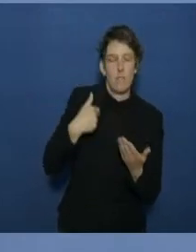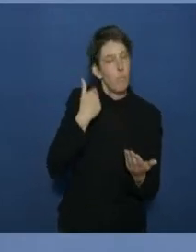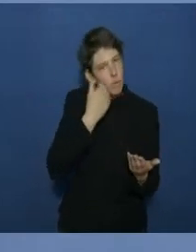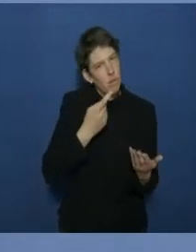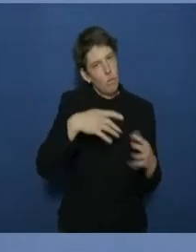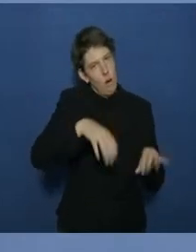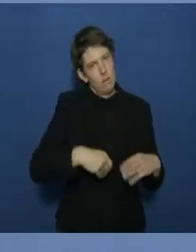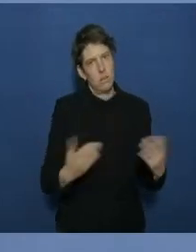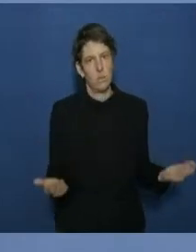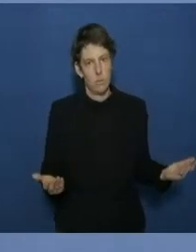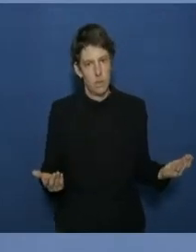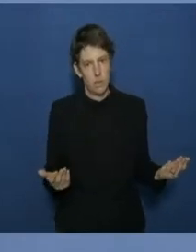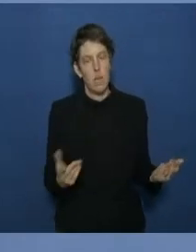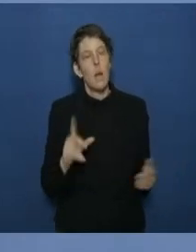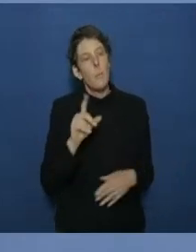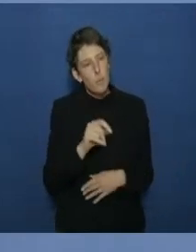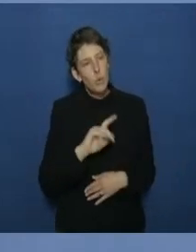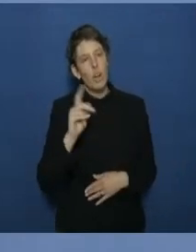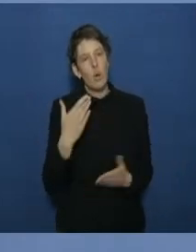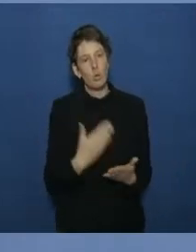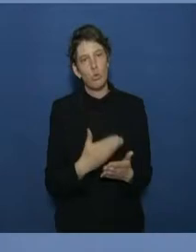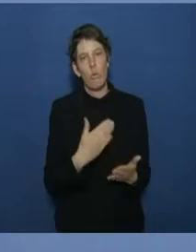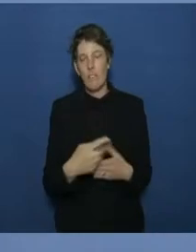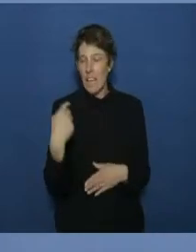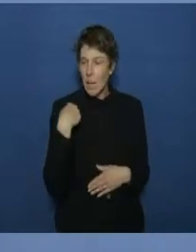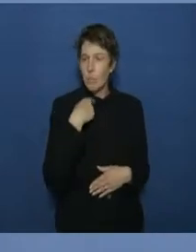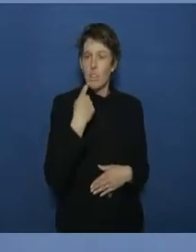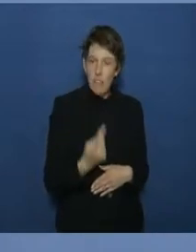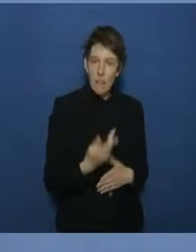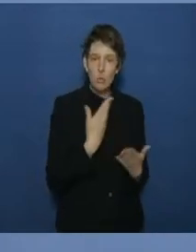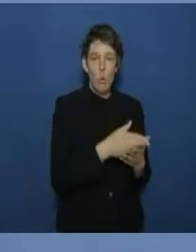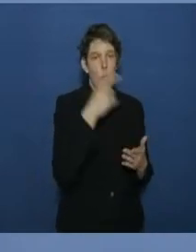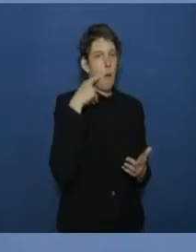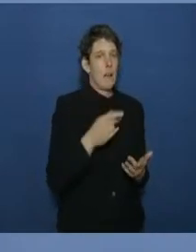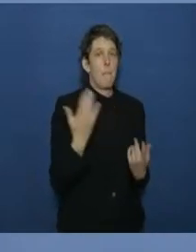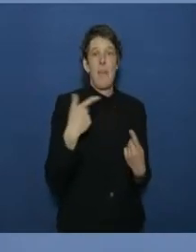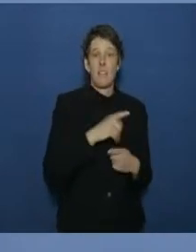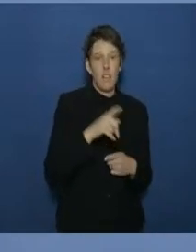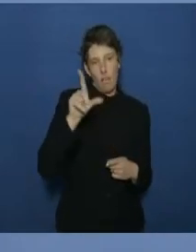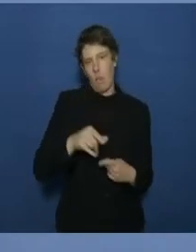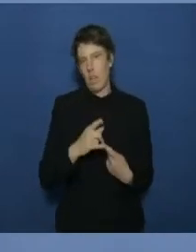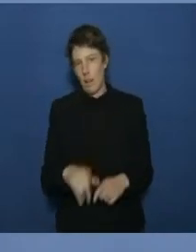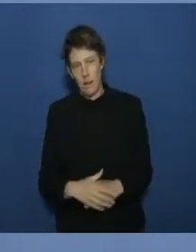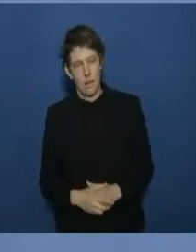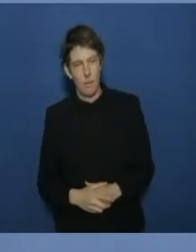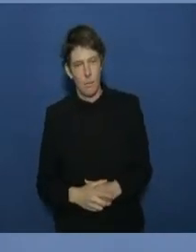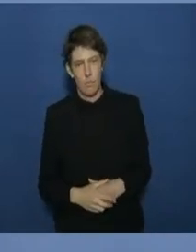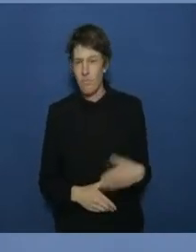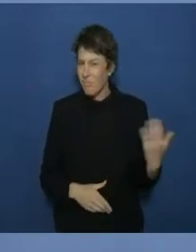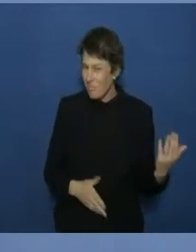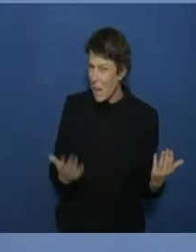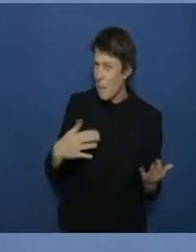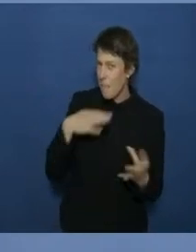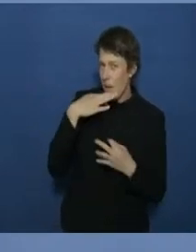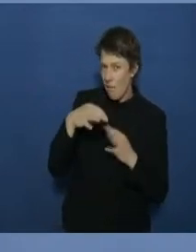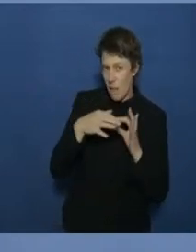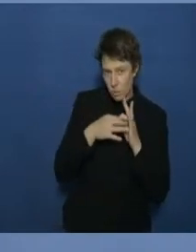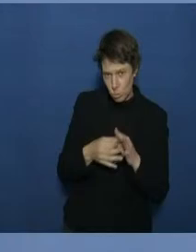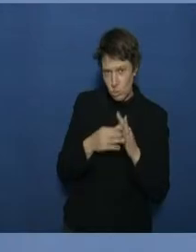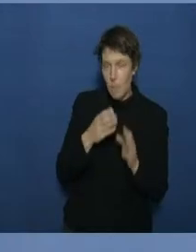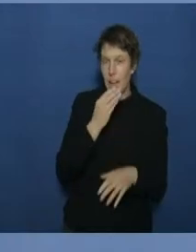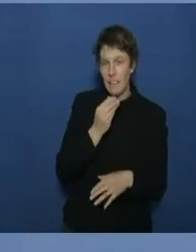Und damit meine ich auch genau das, was ich gesagt habe und nicht mehr und nicht weniger. So, gibt es weitere Fragen zum